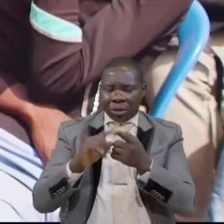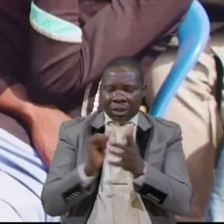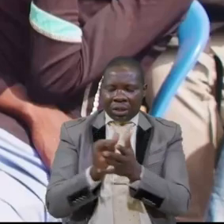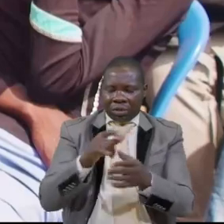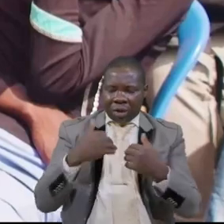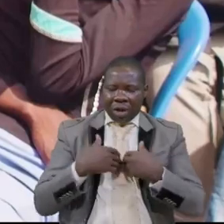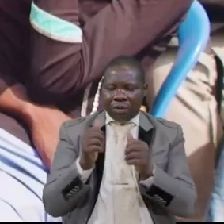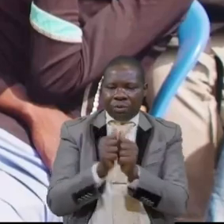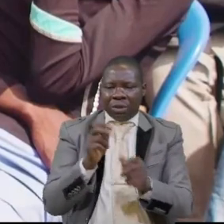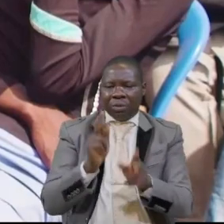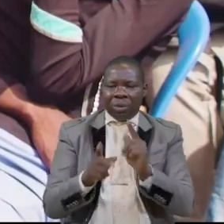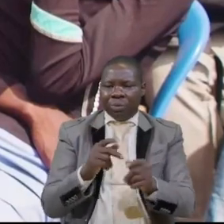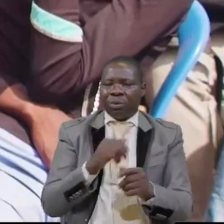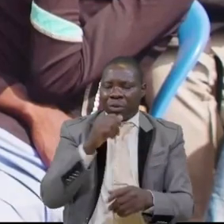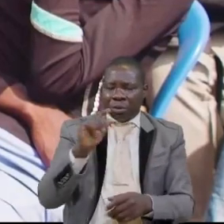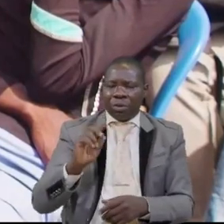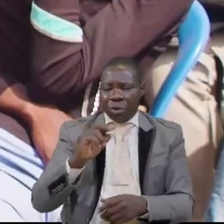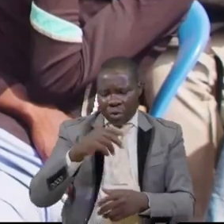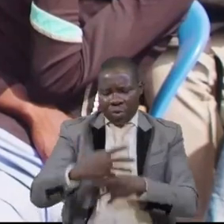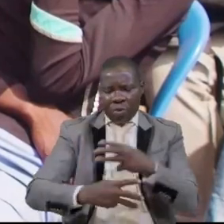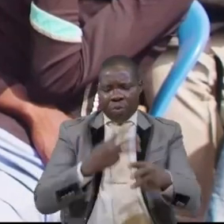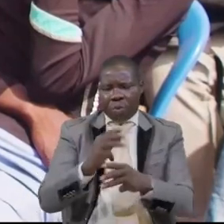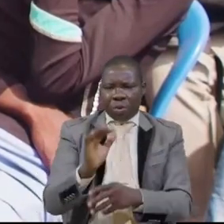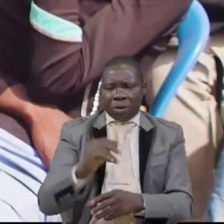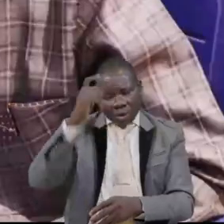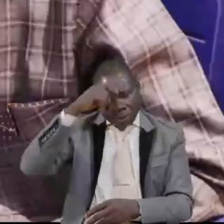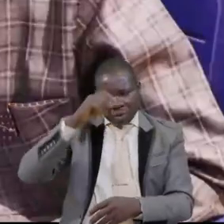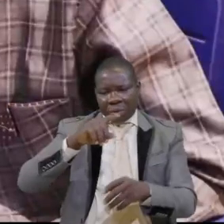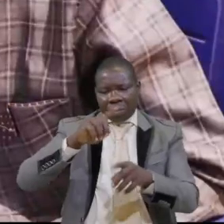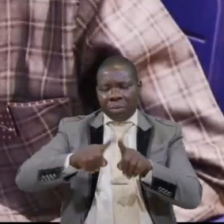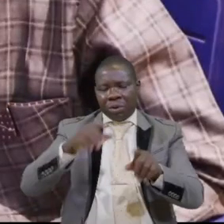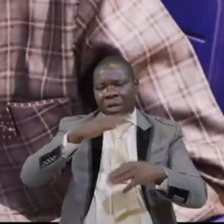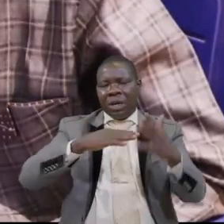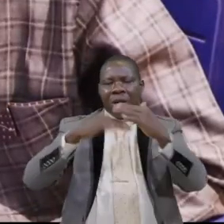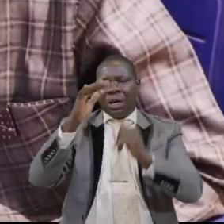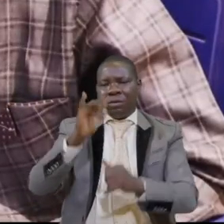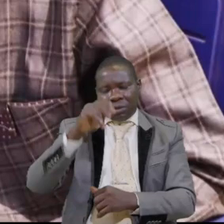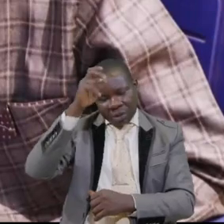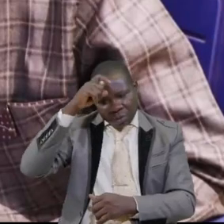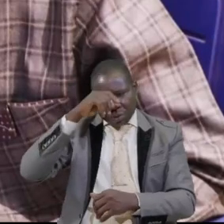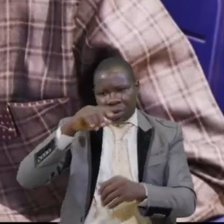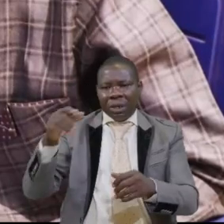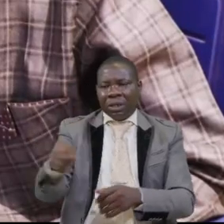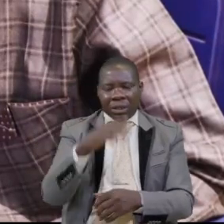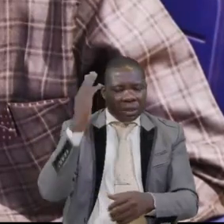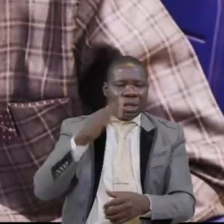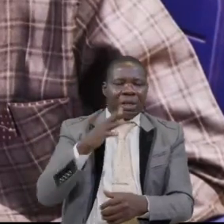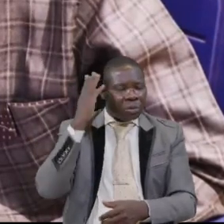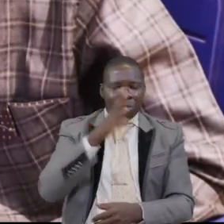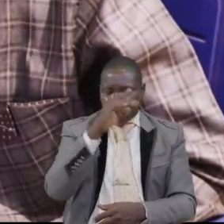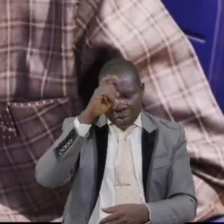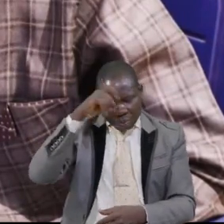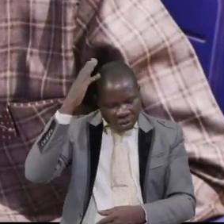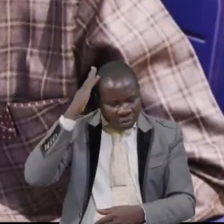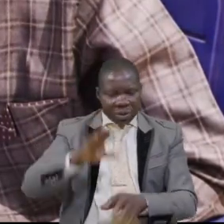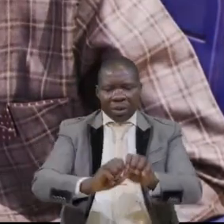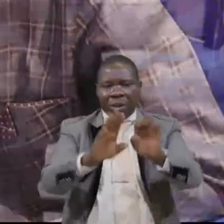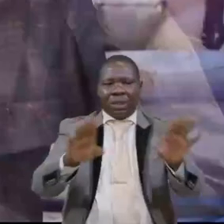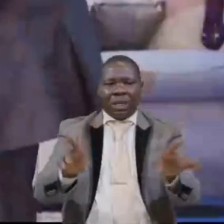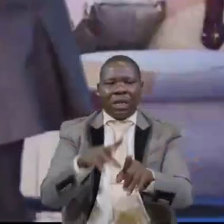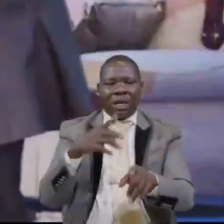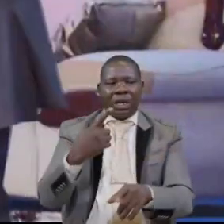de la sagesse d'en haut. Ceux qui seront intelligents, sages, brilleront comme la splendeur du